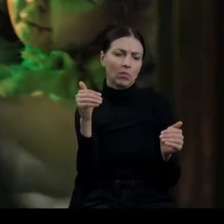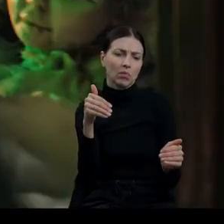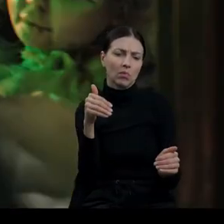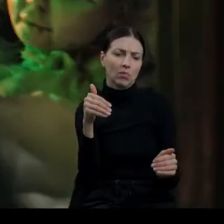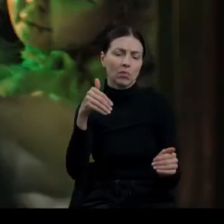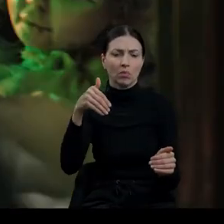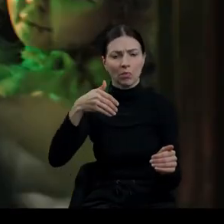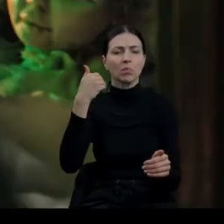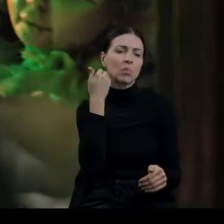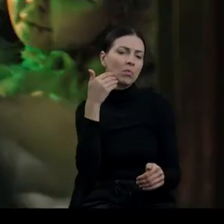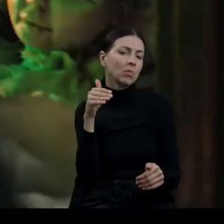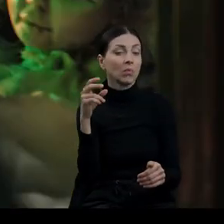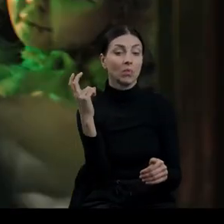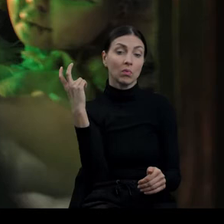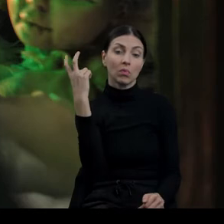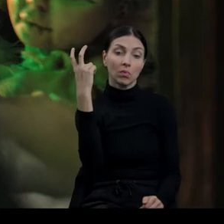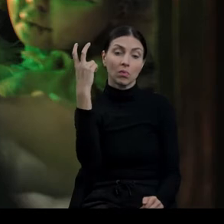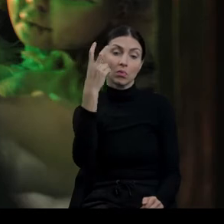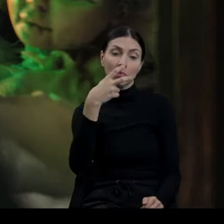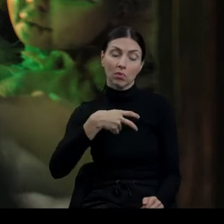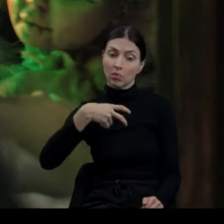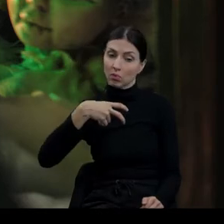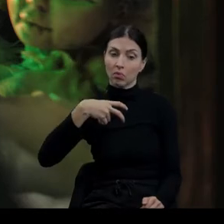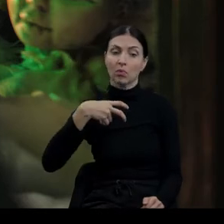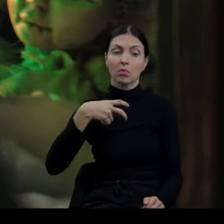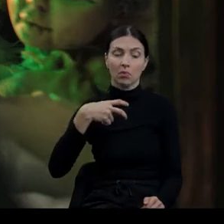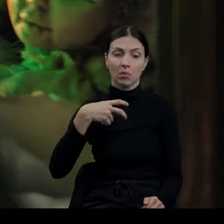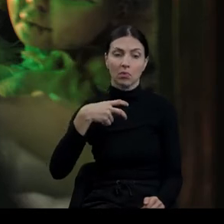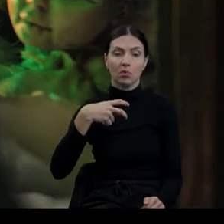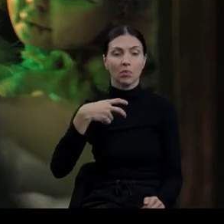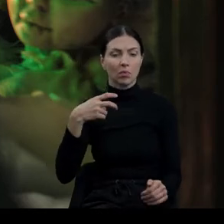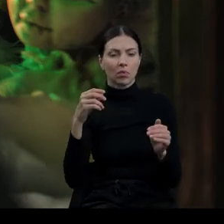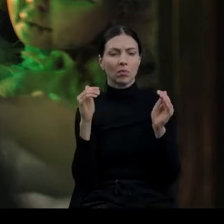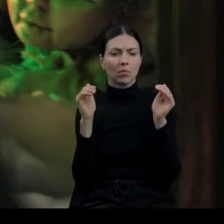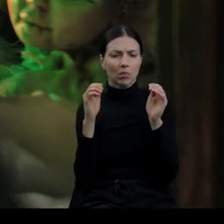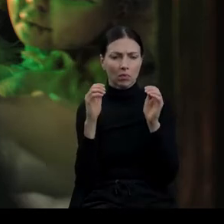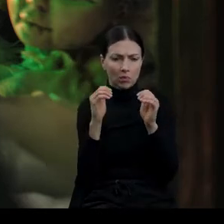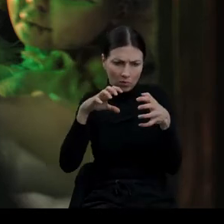I jakby fascynowała mnie też prostota zmiany tych światów